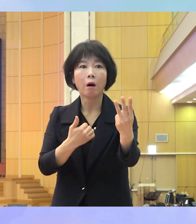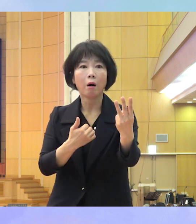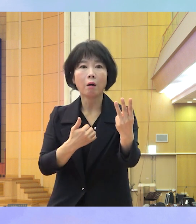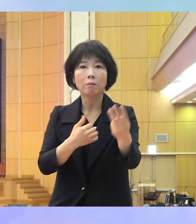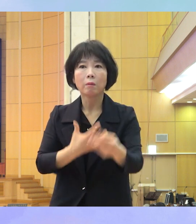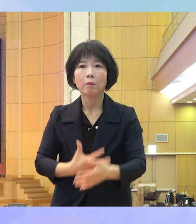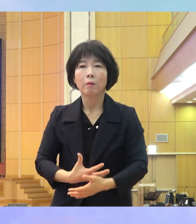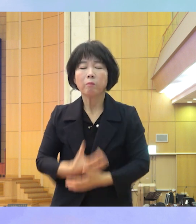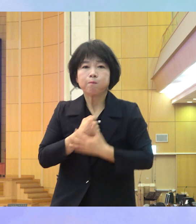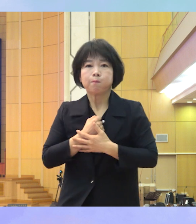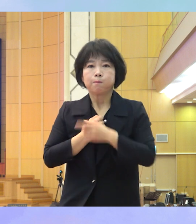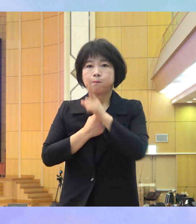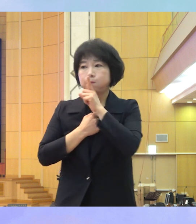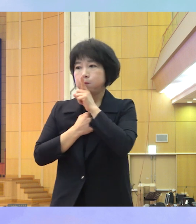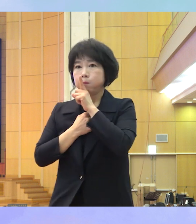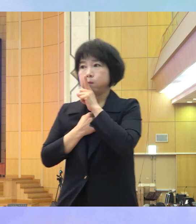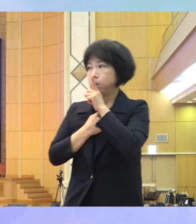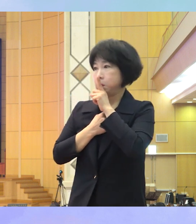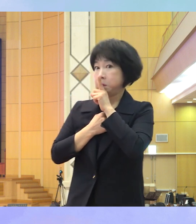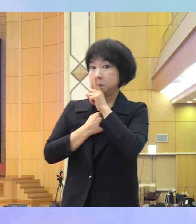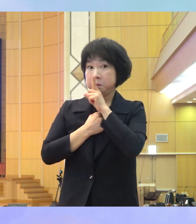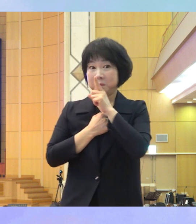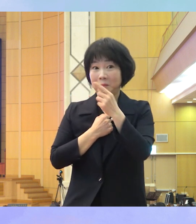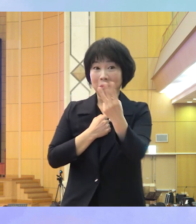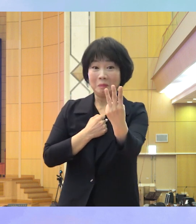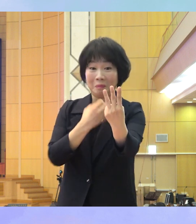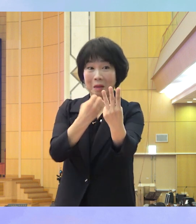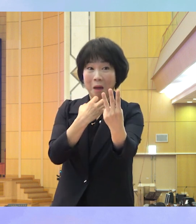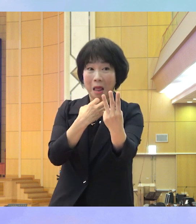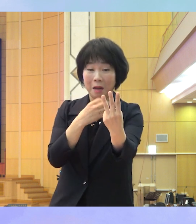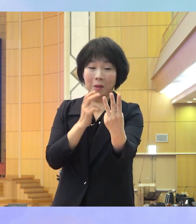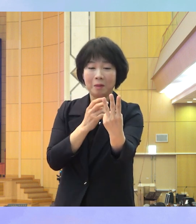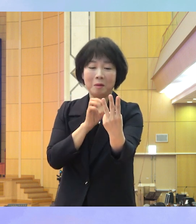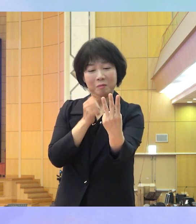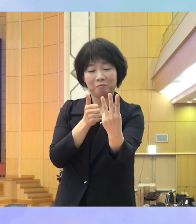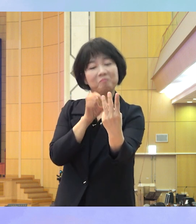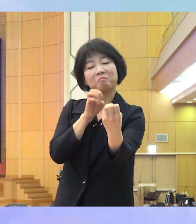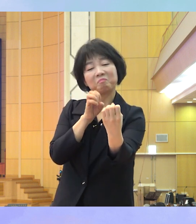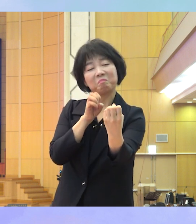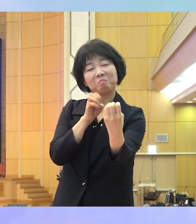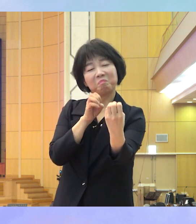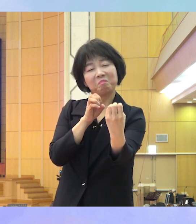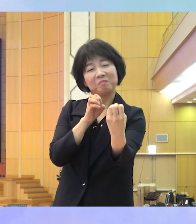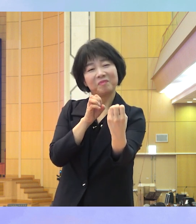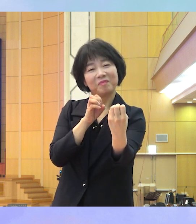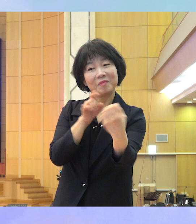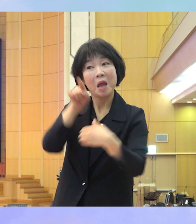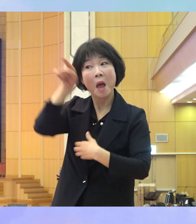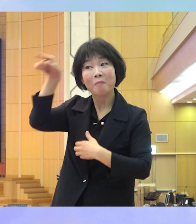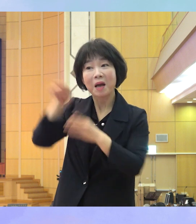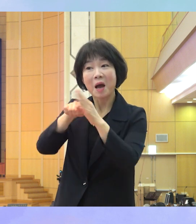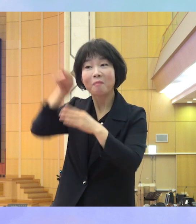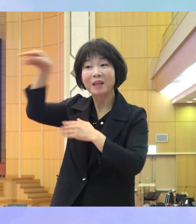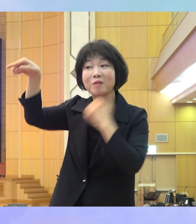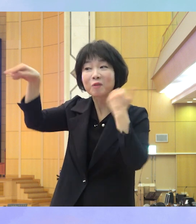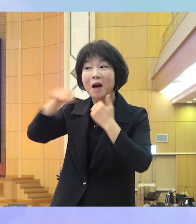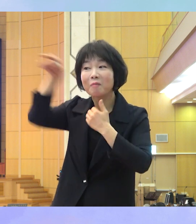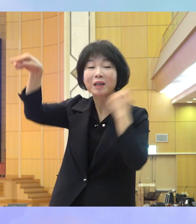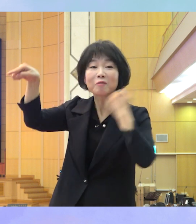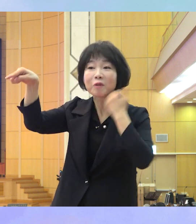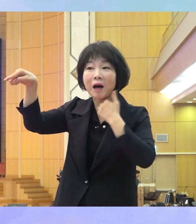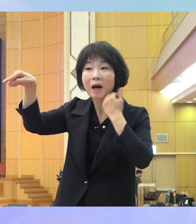있는데 장막 뒤편에 여자들은 그래요. 항상 친구가 오든지 집에 누가 오면